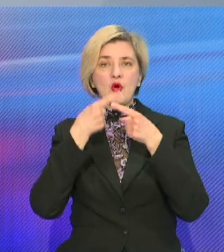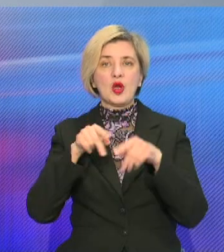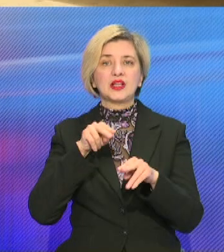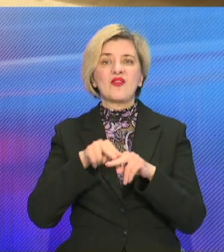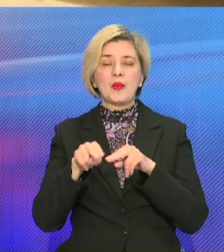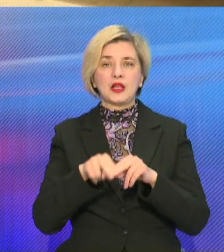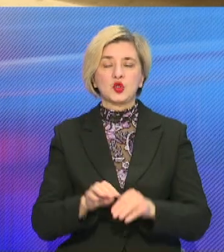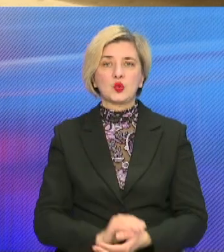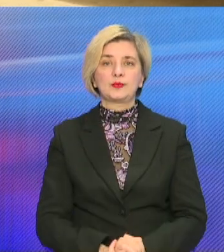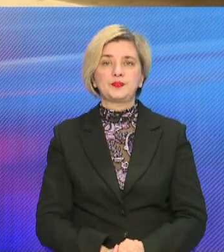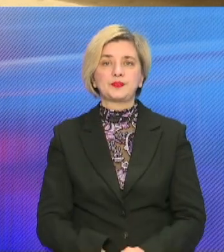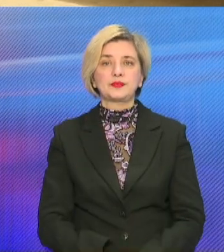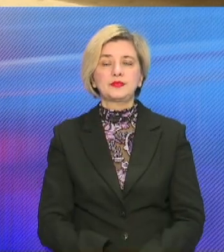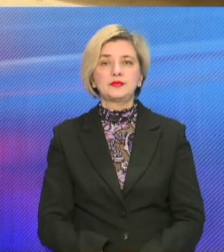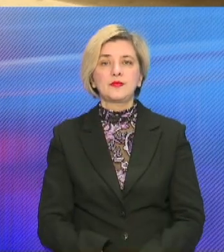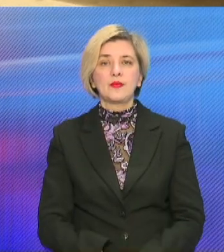практику.